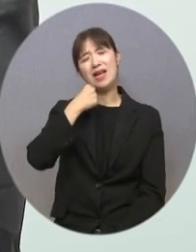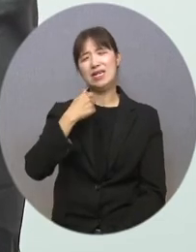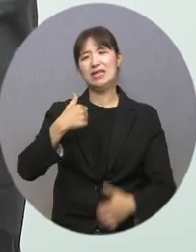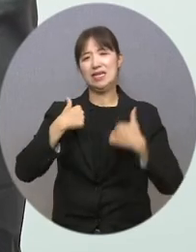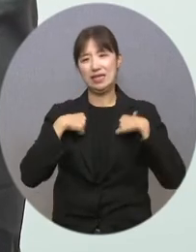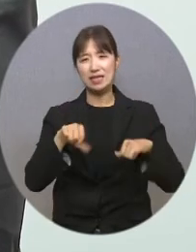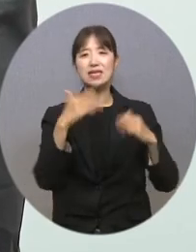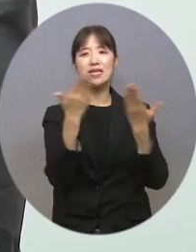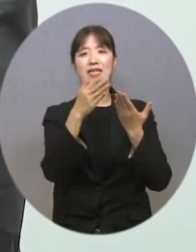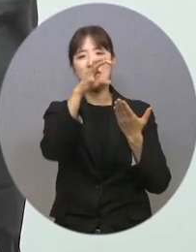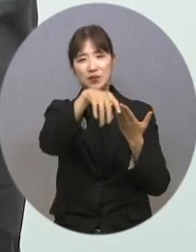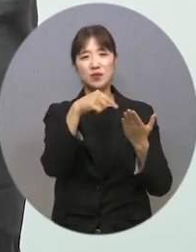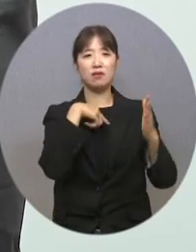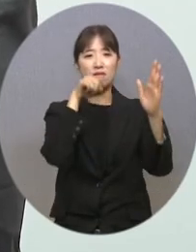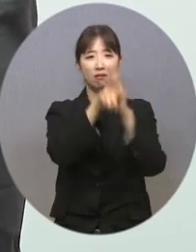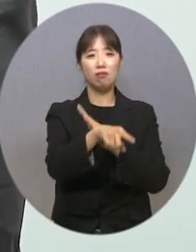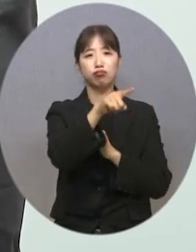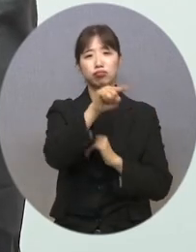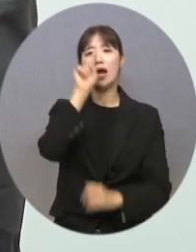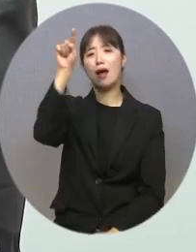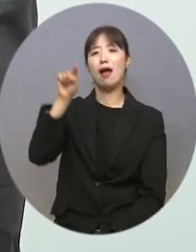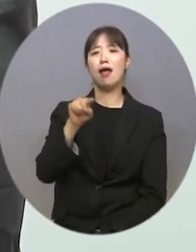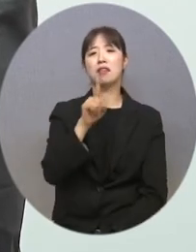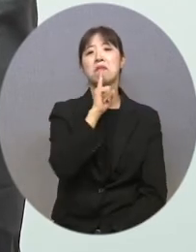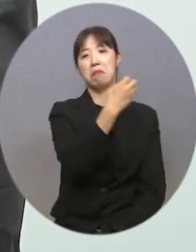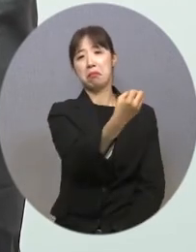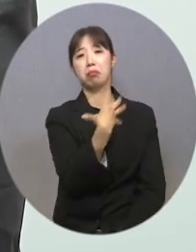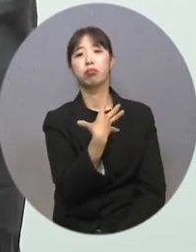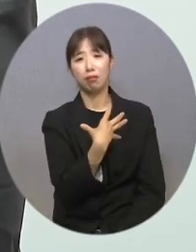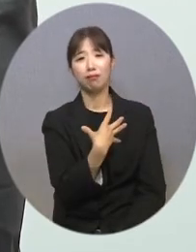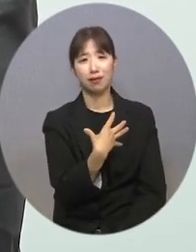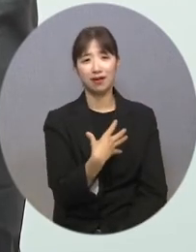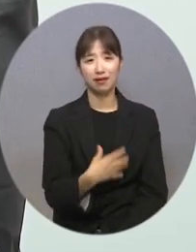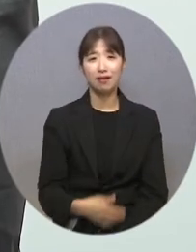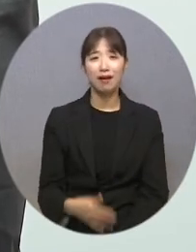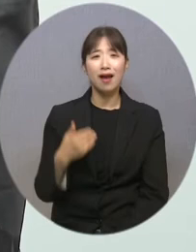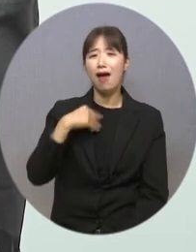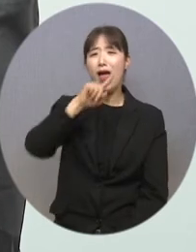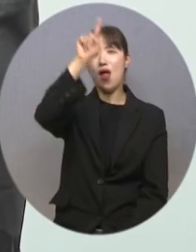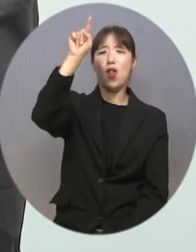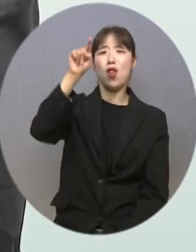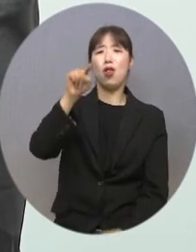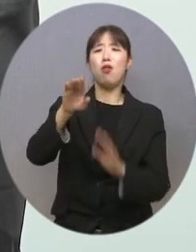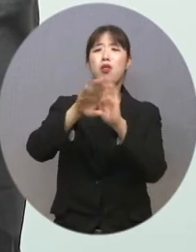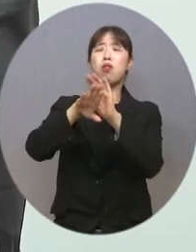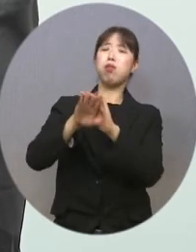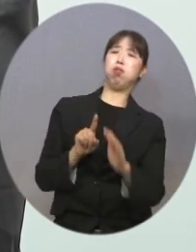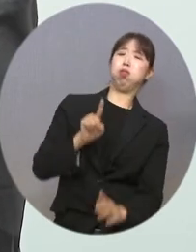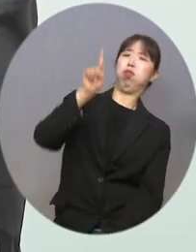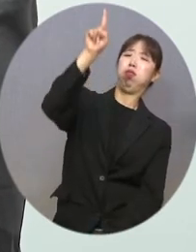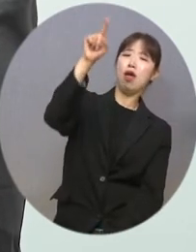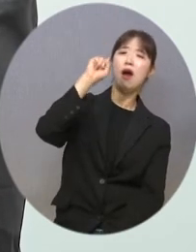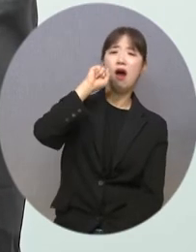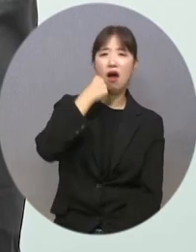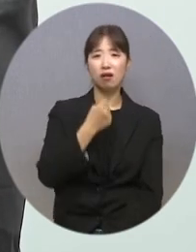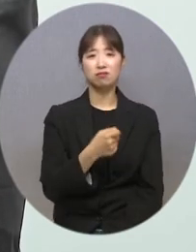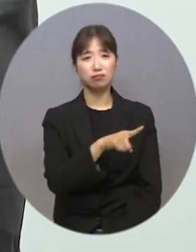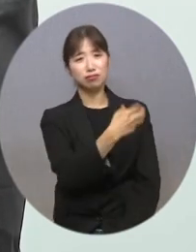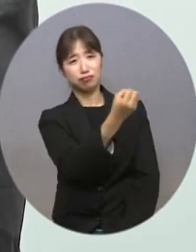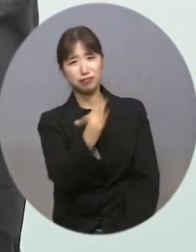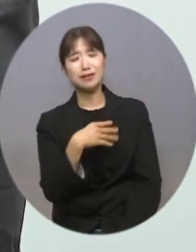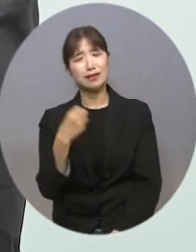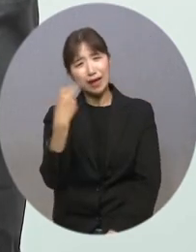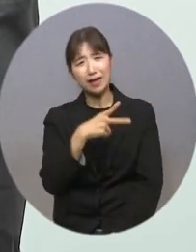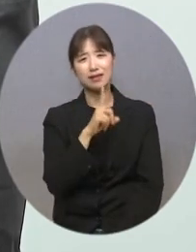키오스크 로 주문 하세요 라고 하더라구요 어 소니 앉아서 갔는데 왜 그분이 4 교습으로 다시